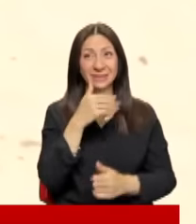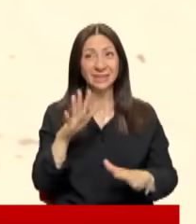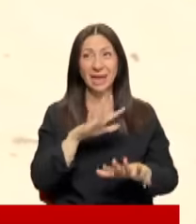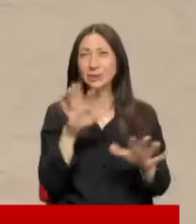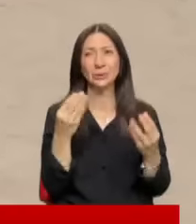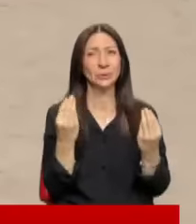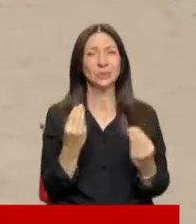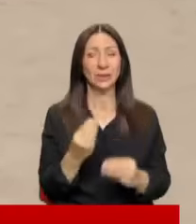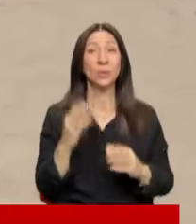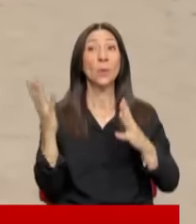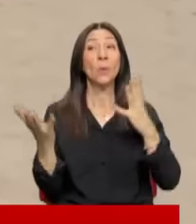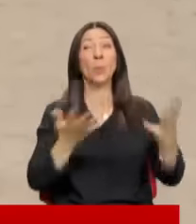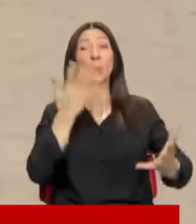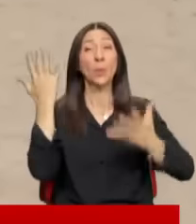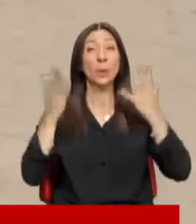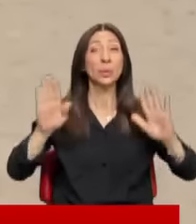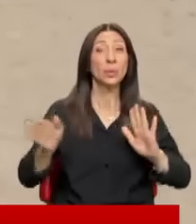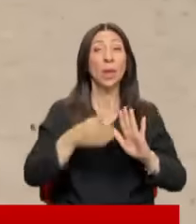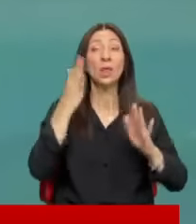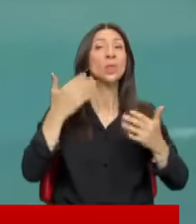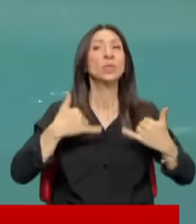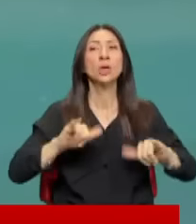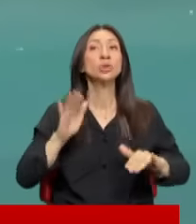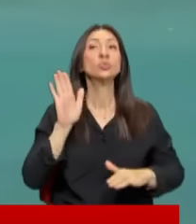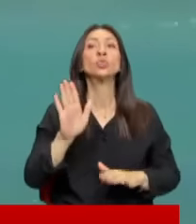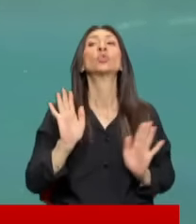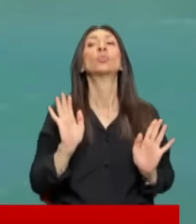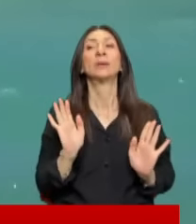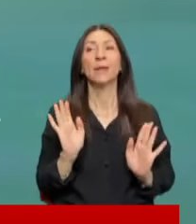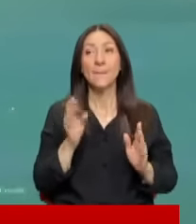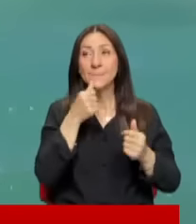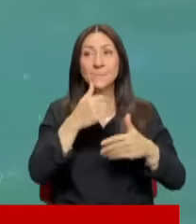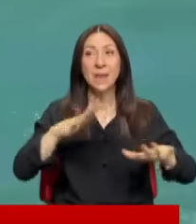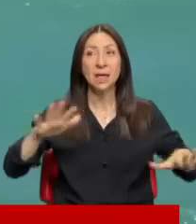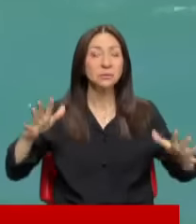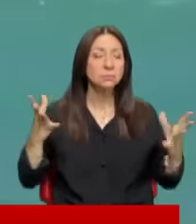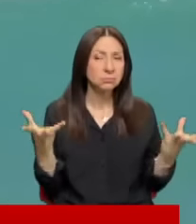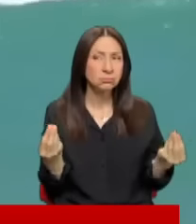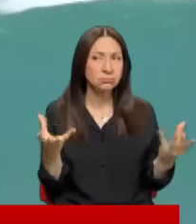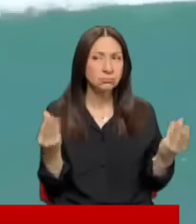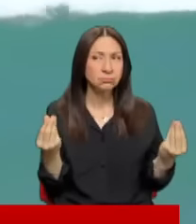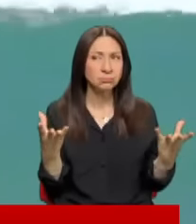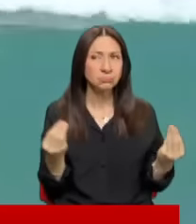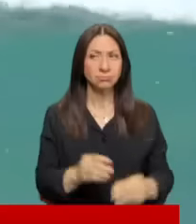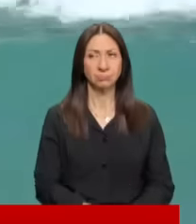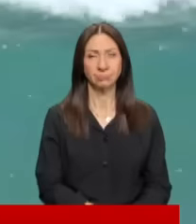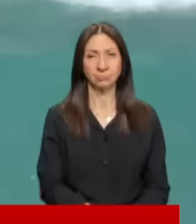her şey çok güzel. Rüzgar da dalga da tatilcileri durduramadı. Plaj doldu.